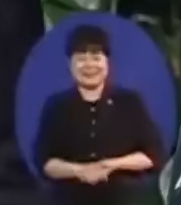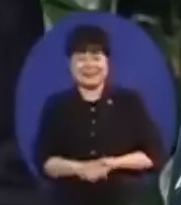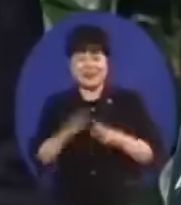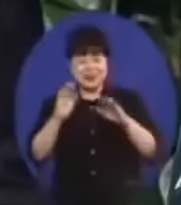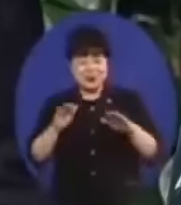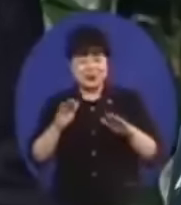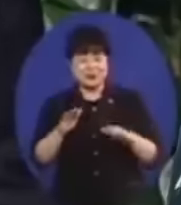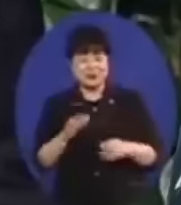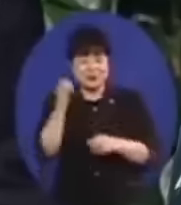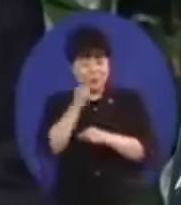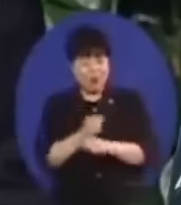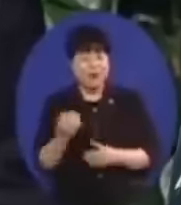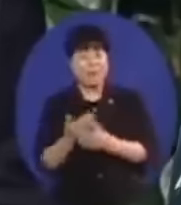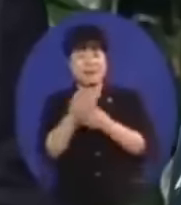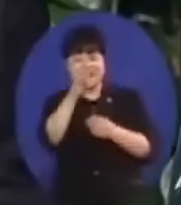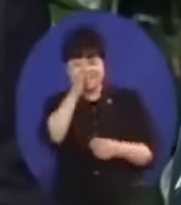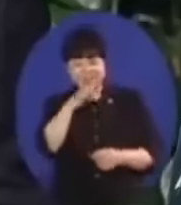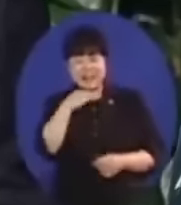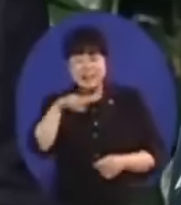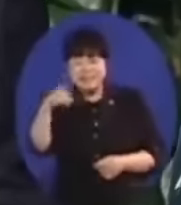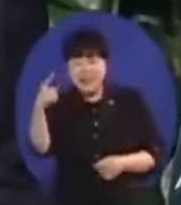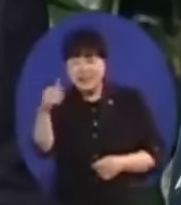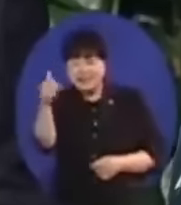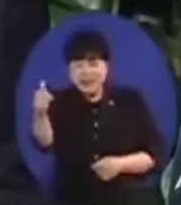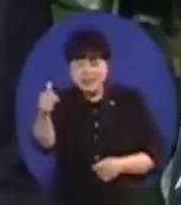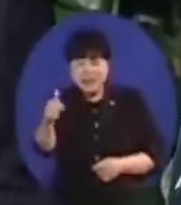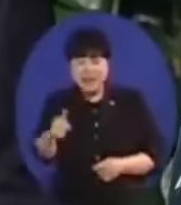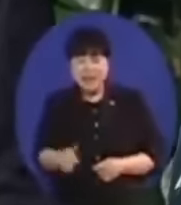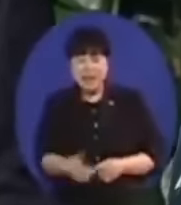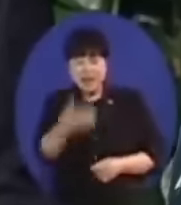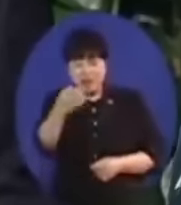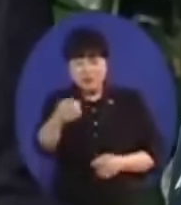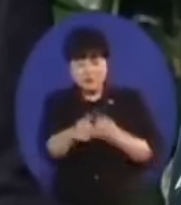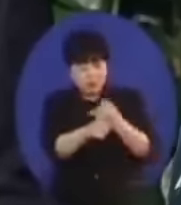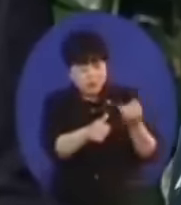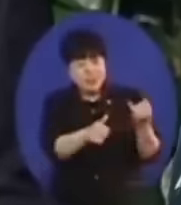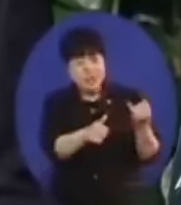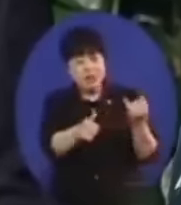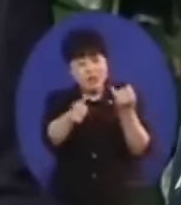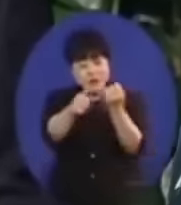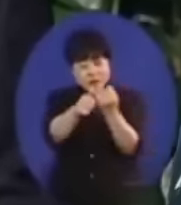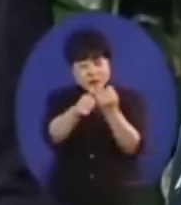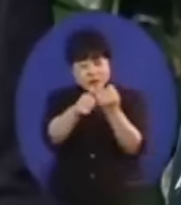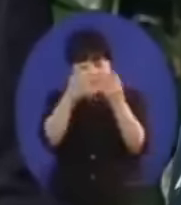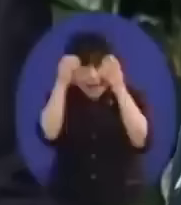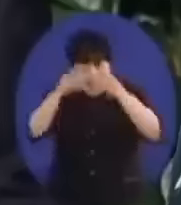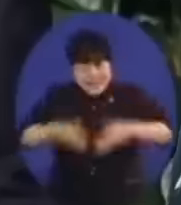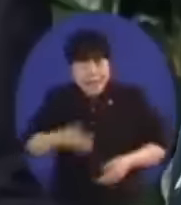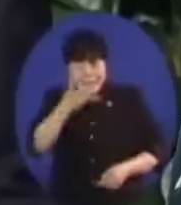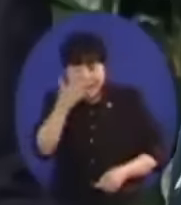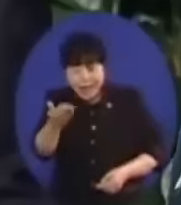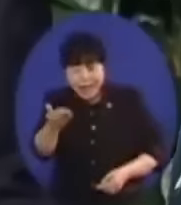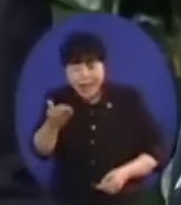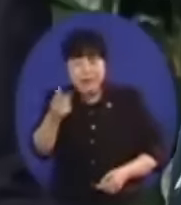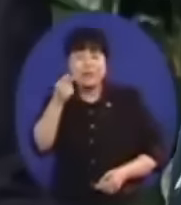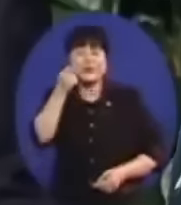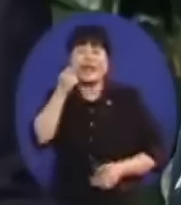요사이 아무리 화학이 발달됐다 해도 100살 된 노인이 90살 된 아내에게 아들 못 낳습니다.